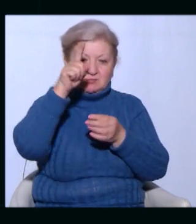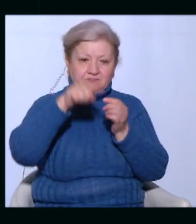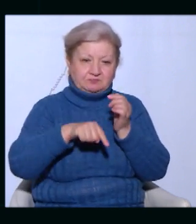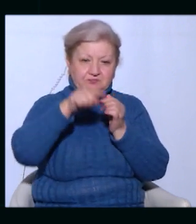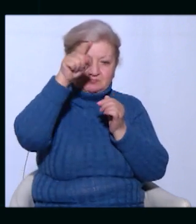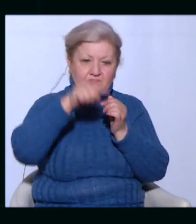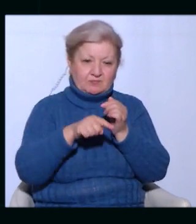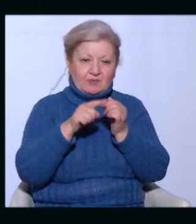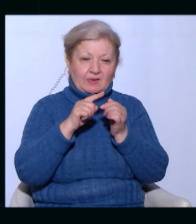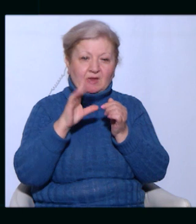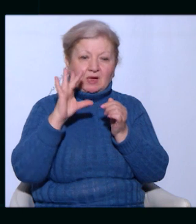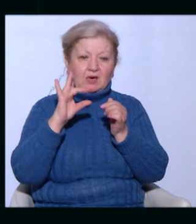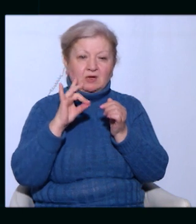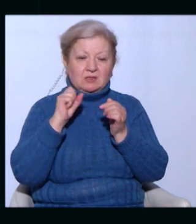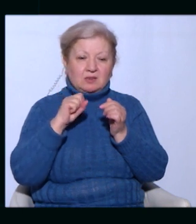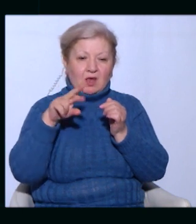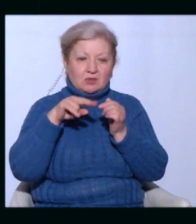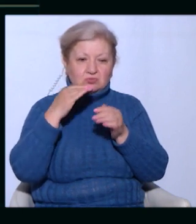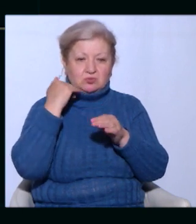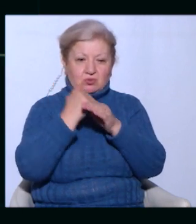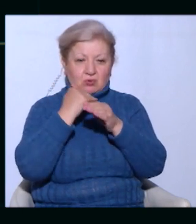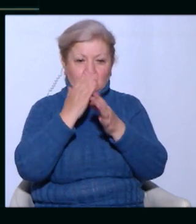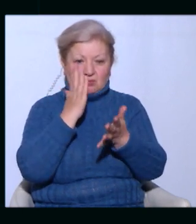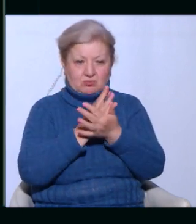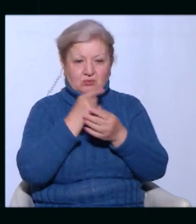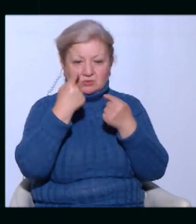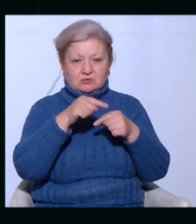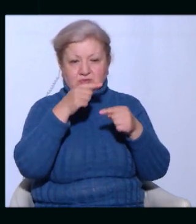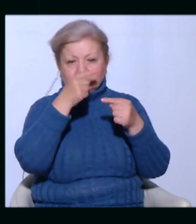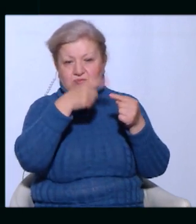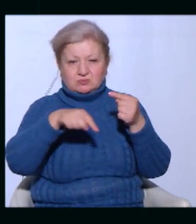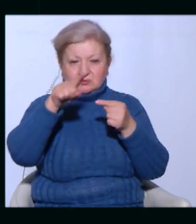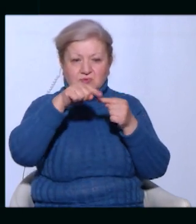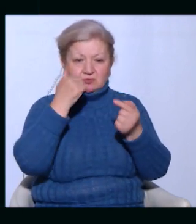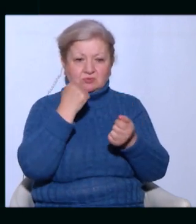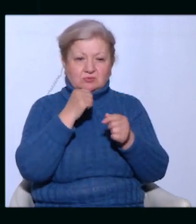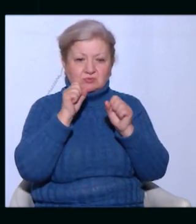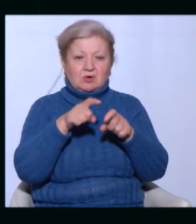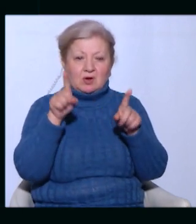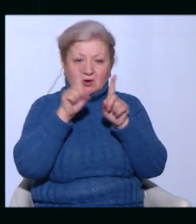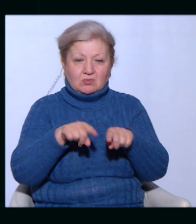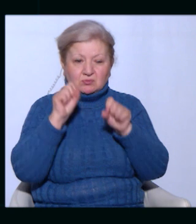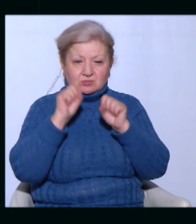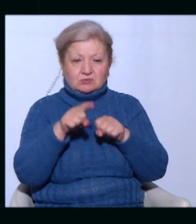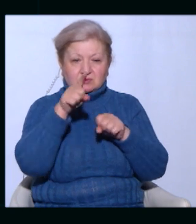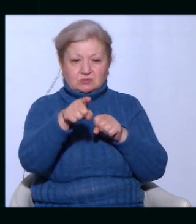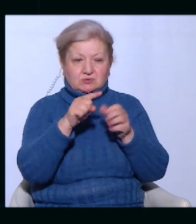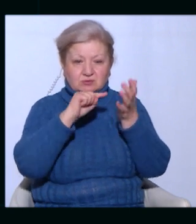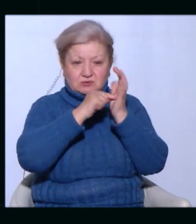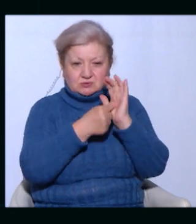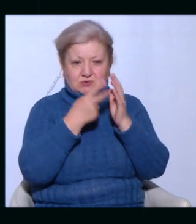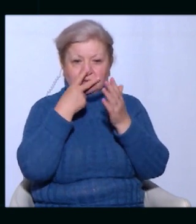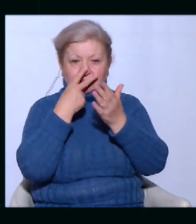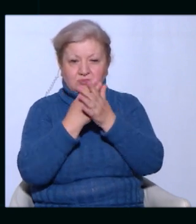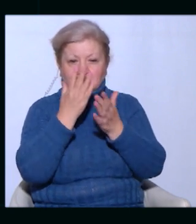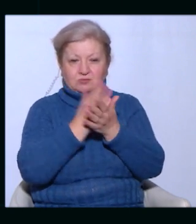ანუ რადიუსის ტოლია. და სხვადასხვა მეოთხეში შეგვიძლია ეს განვიხილოთ. ამავდროულად ეს წითელი წერტილი გვიჩვენებს აი ამ პროექციას,